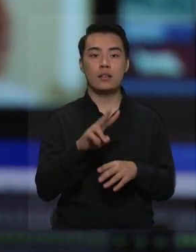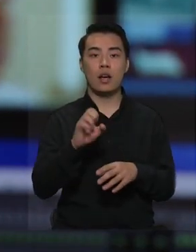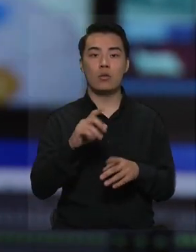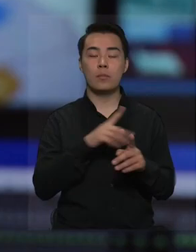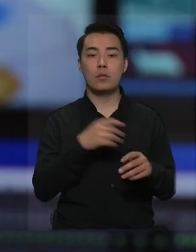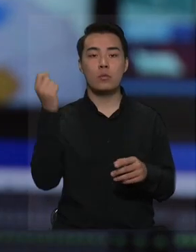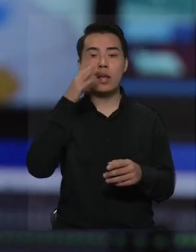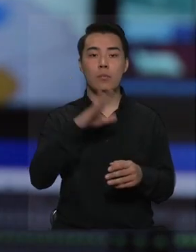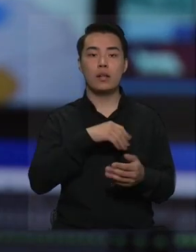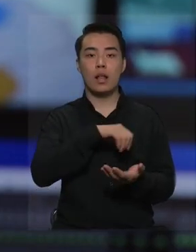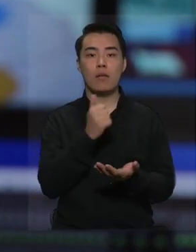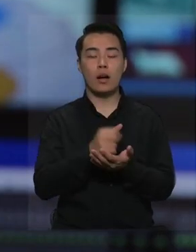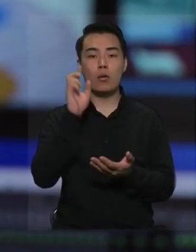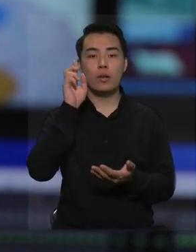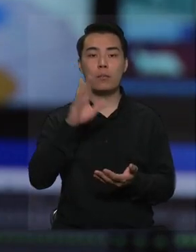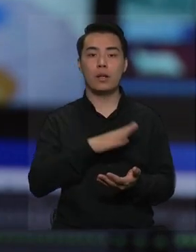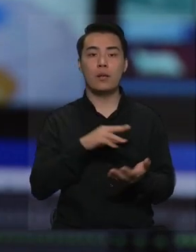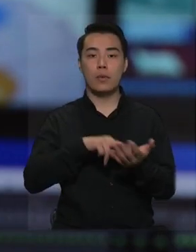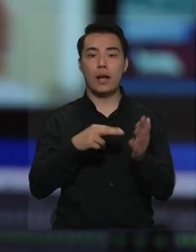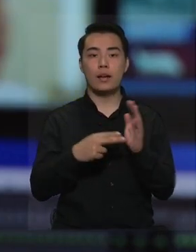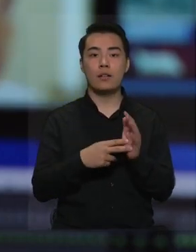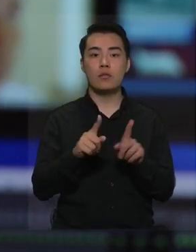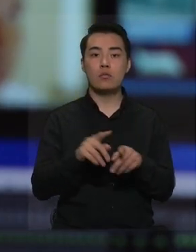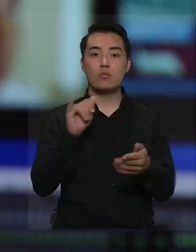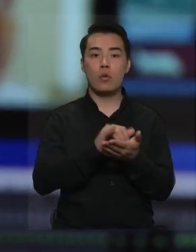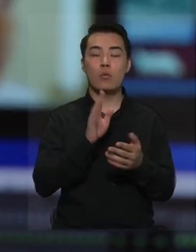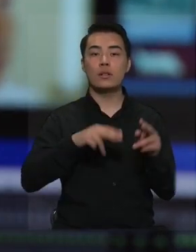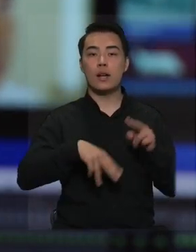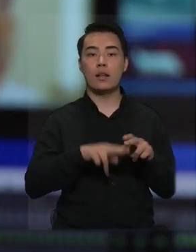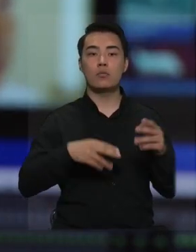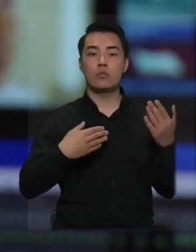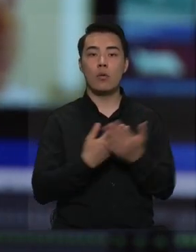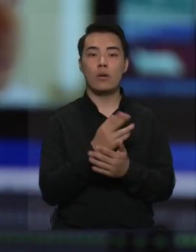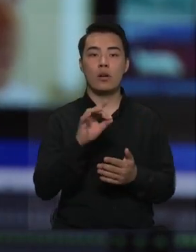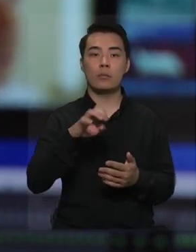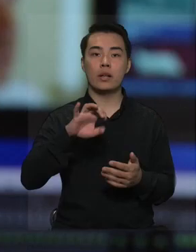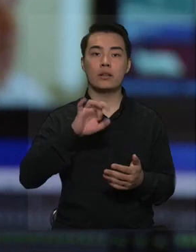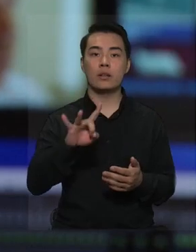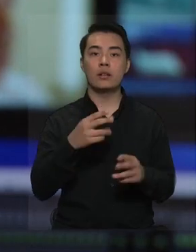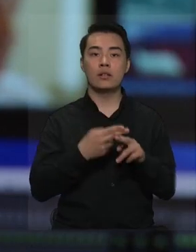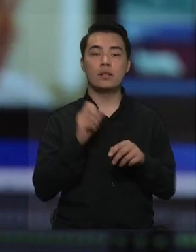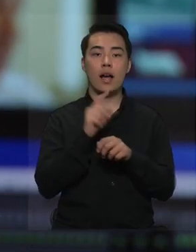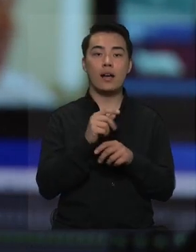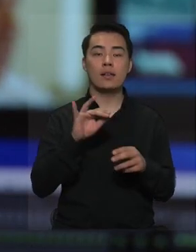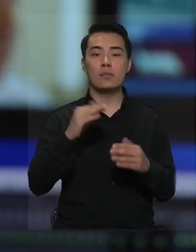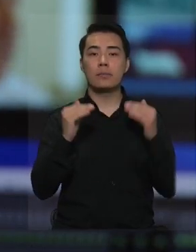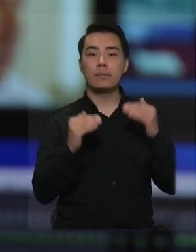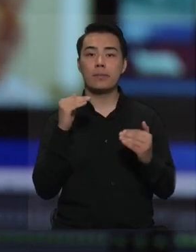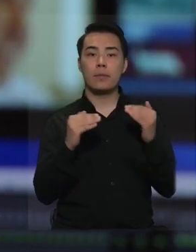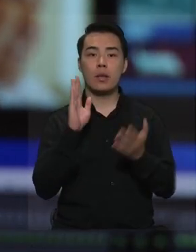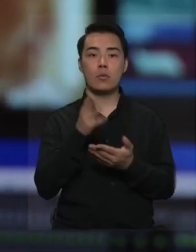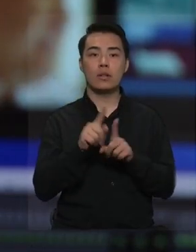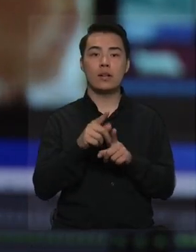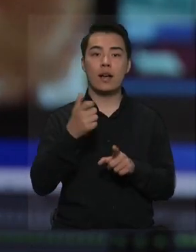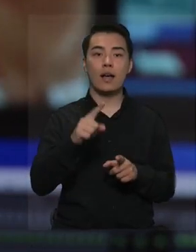ознакомился глава государства проект включат себя строительство новых компрессоров обратной закачки и рециркуляции